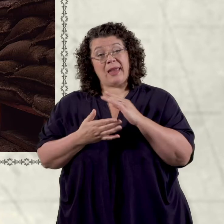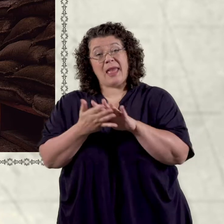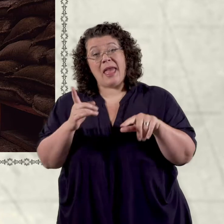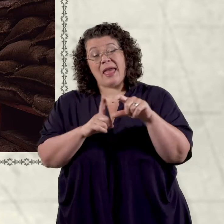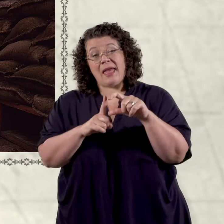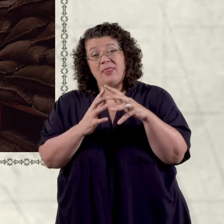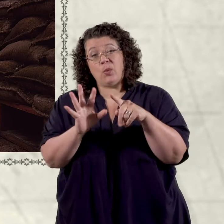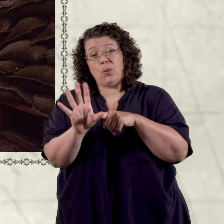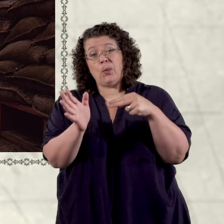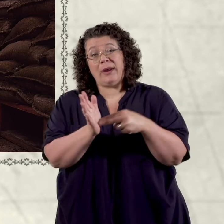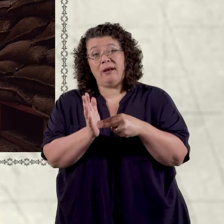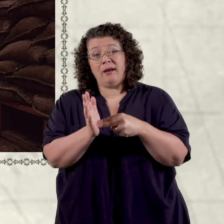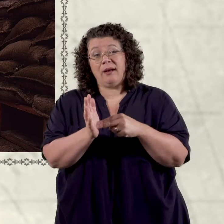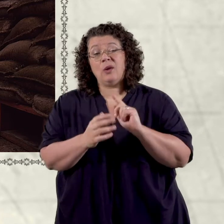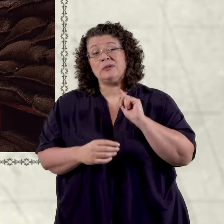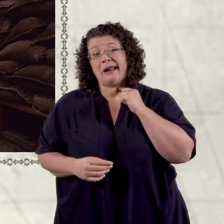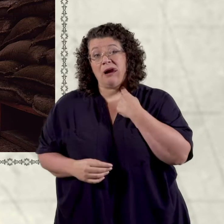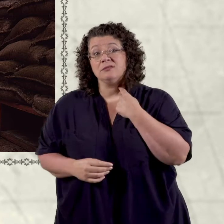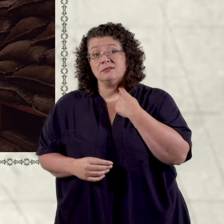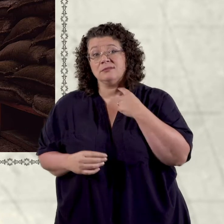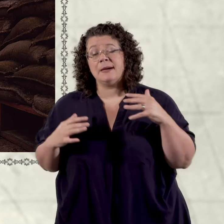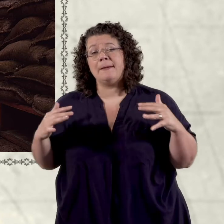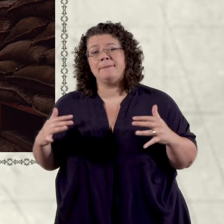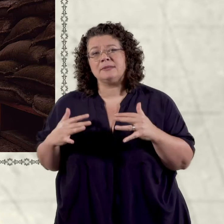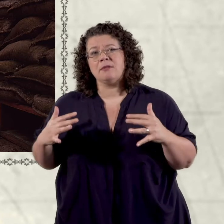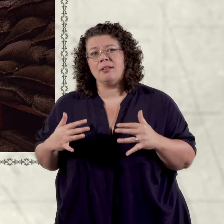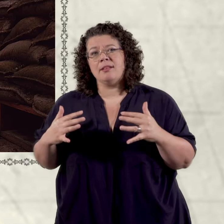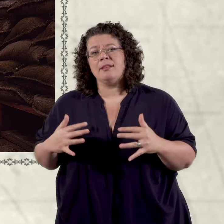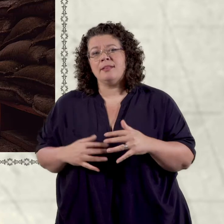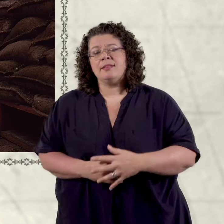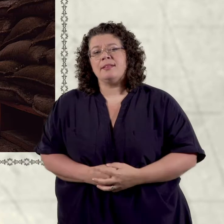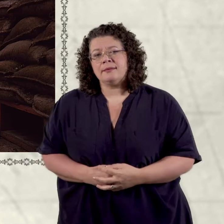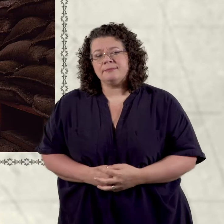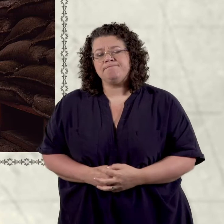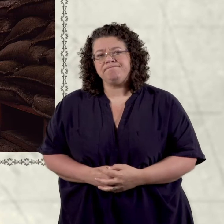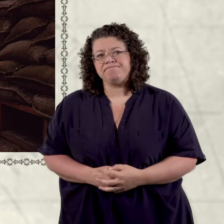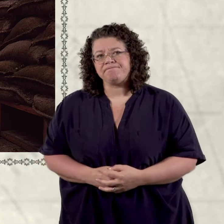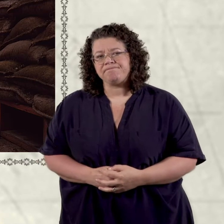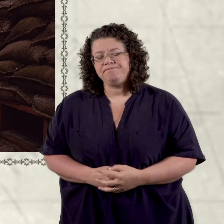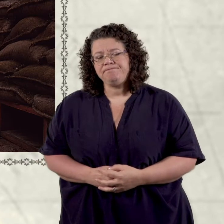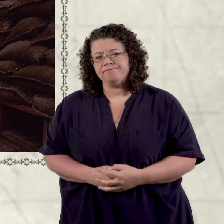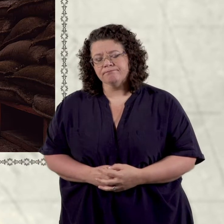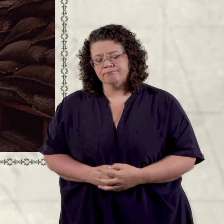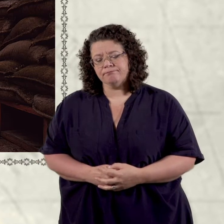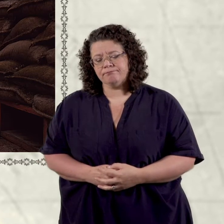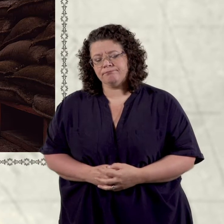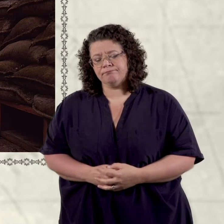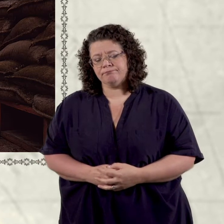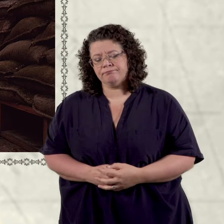oed, mi ges i Hedd Wyn fy lladd.